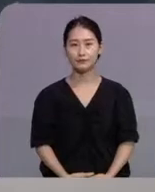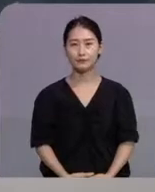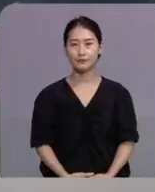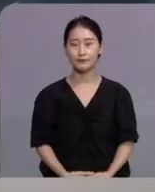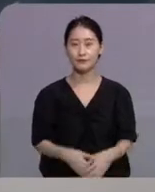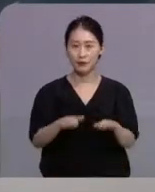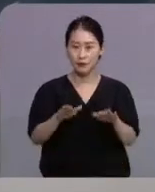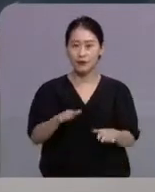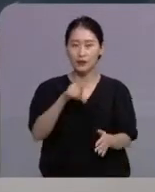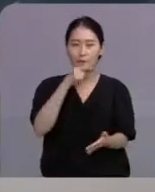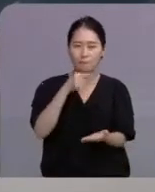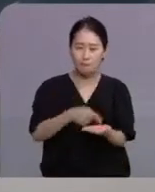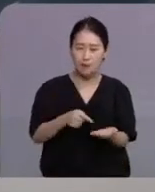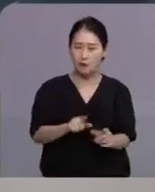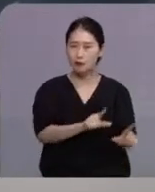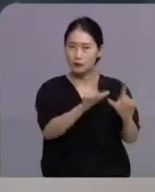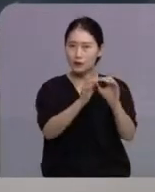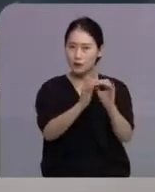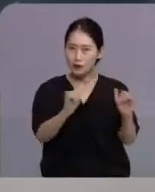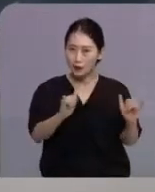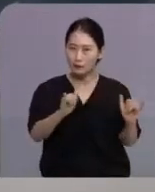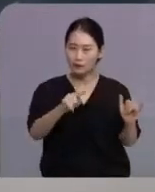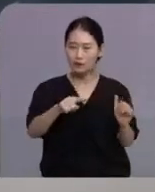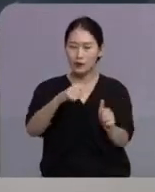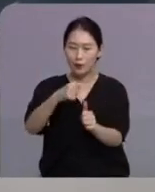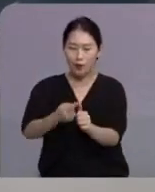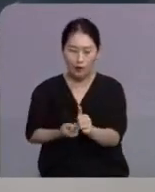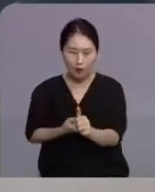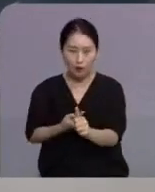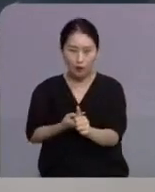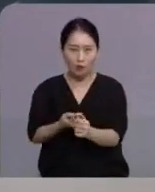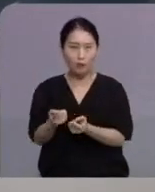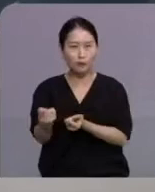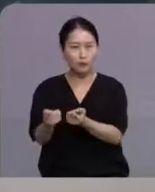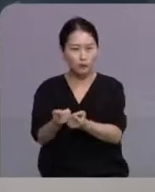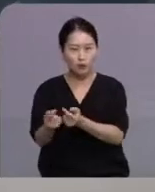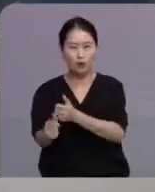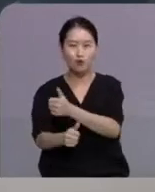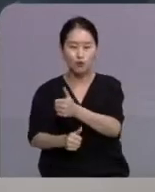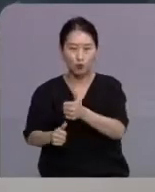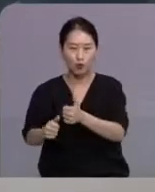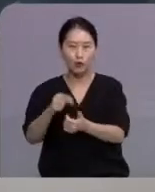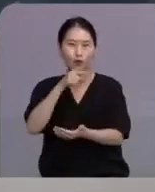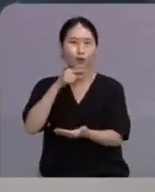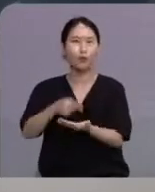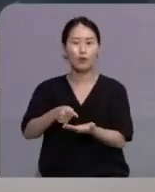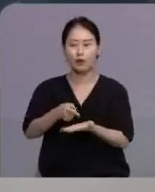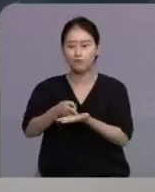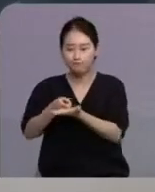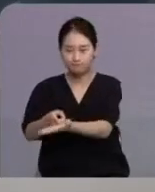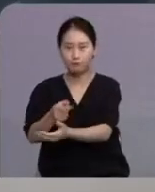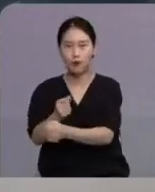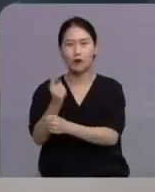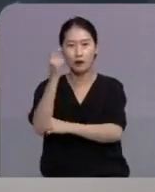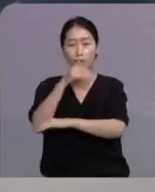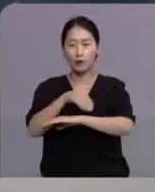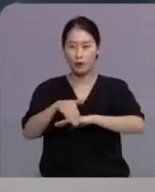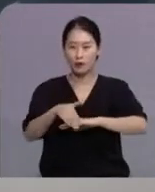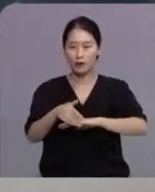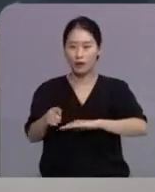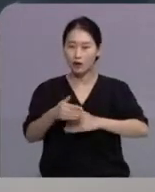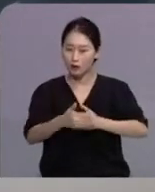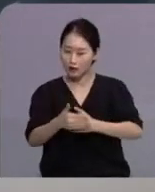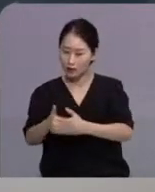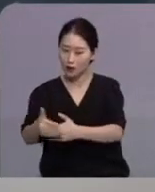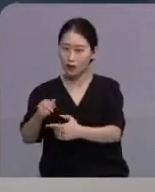이젠 피해 주민들이 환경 분쟁 조정 위원회 손해배상을 신청할 예정인데 진행 절차와 쟁점을